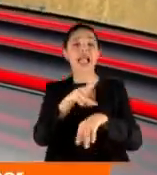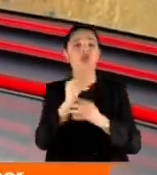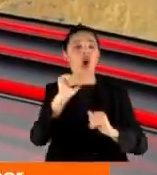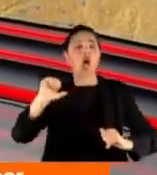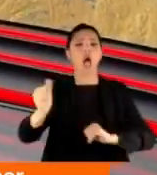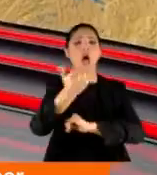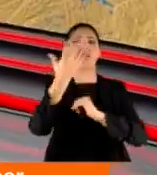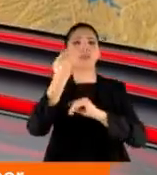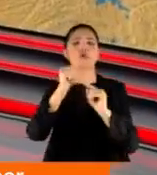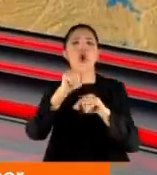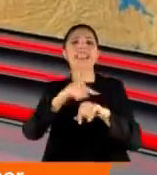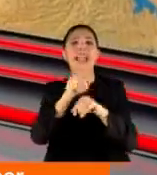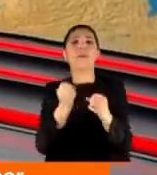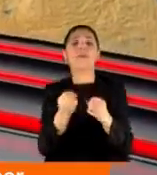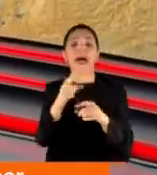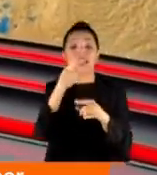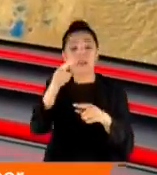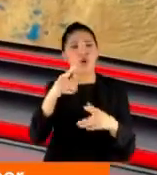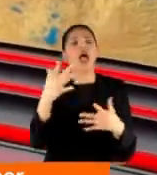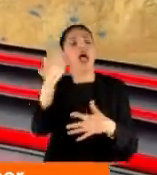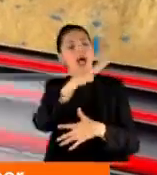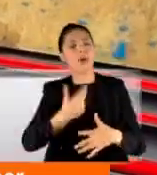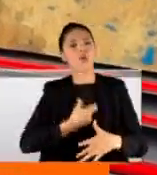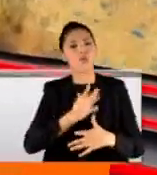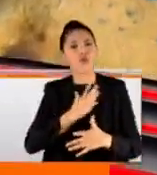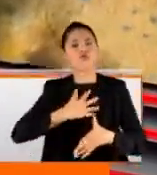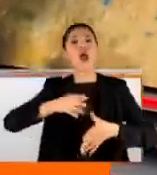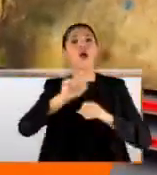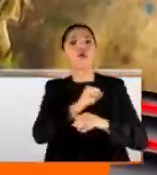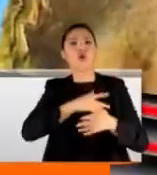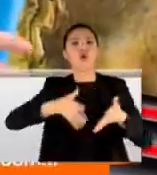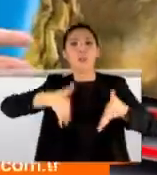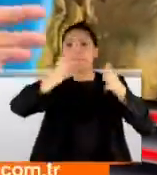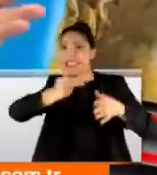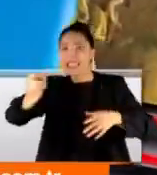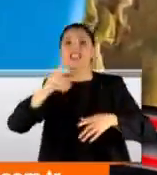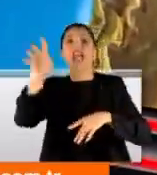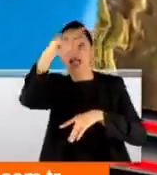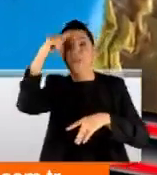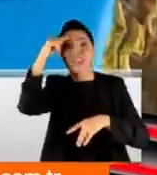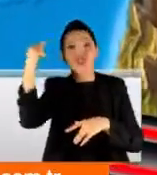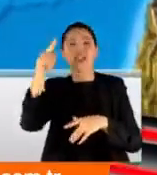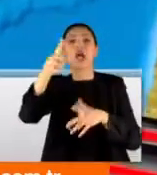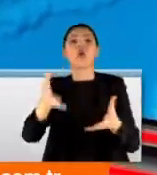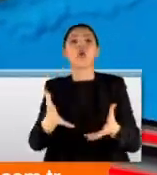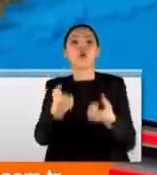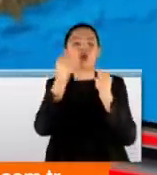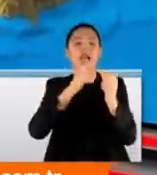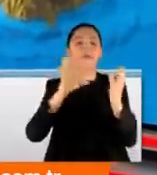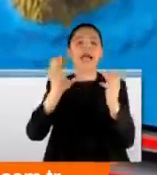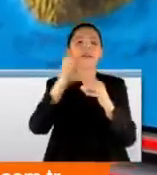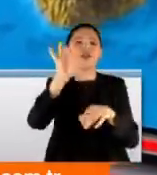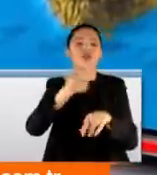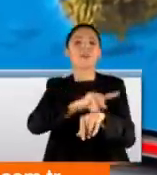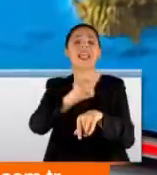malum. Çok fazla bir vakit de geçmedi. Hala umutlarımız var. Korkuyla binalarını terk edebilenler şanslıydı. Kurtarma ekipleri şimdi zamanla yarışıyor.